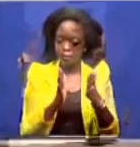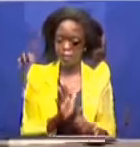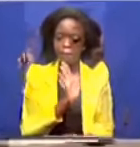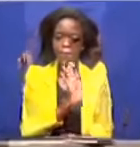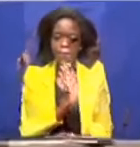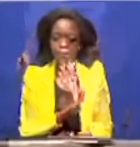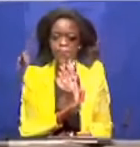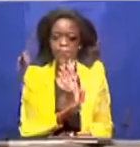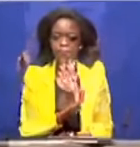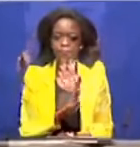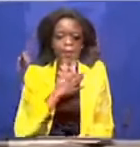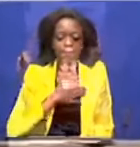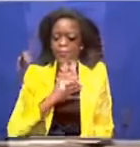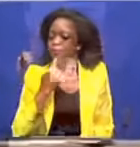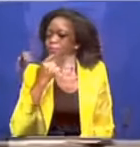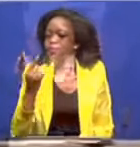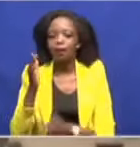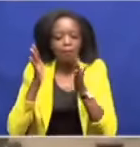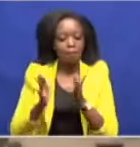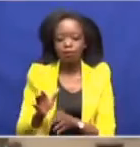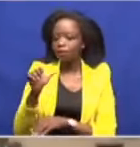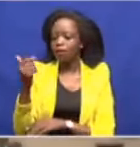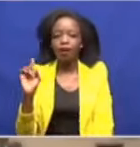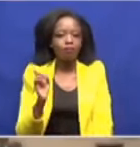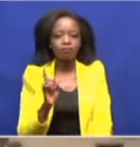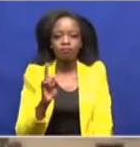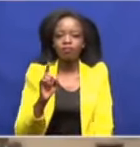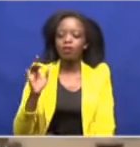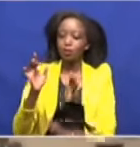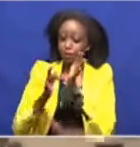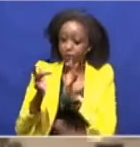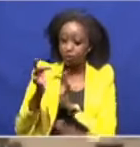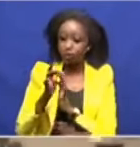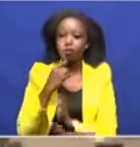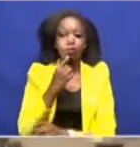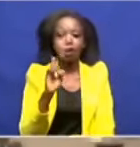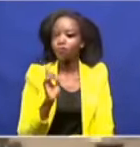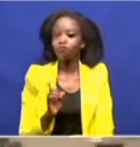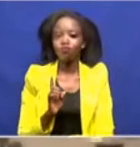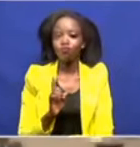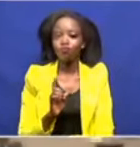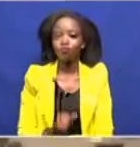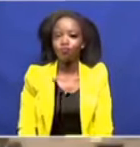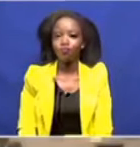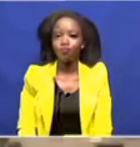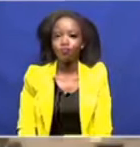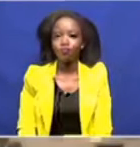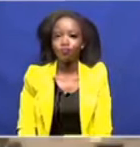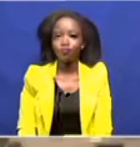wake wasimwambie mtu ya kuwa yeye ni Kristo.